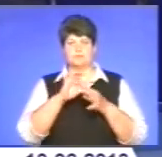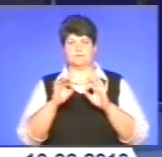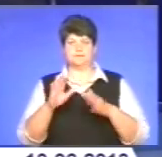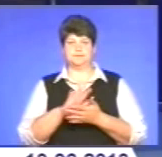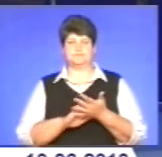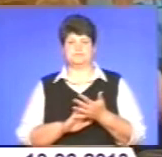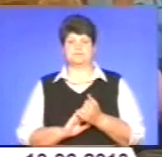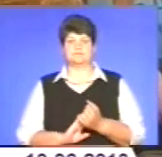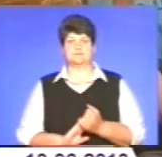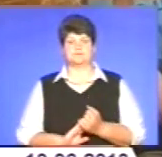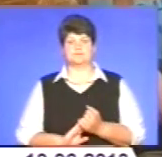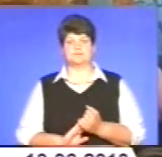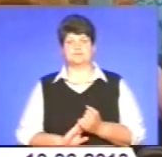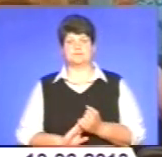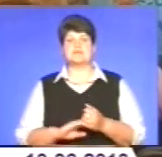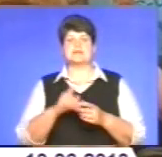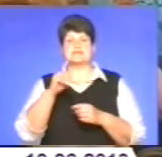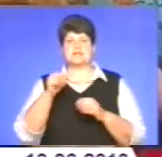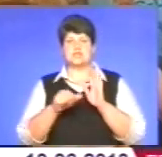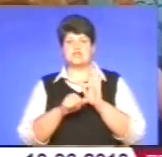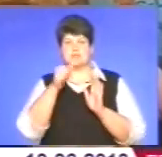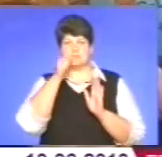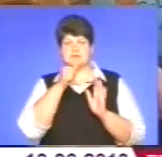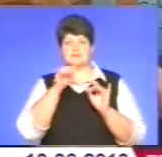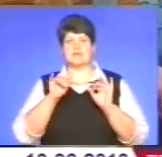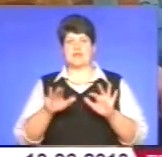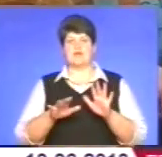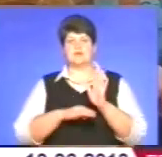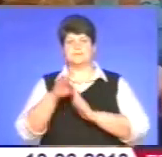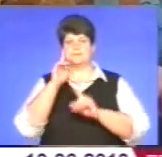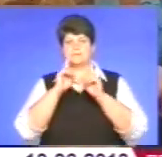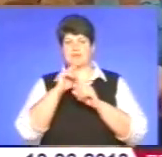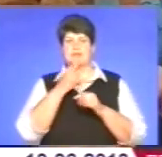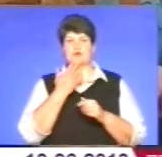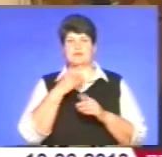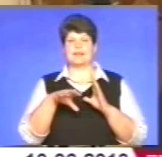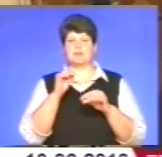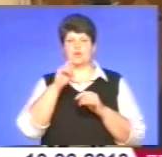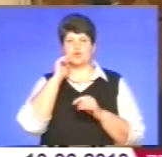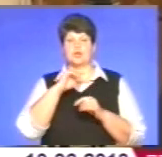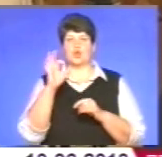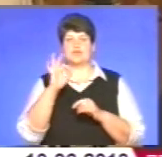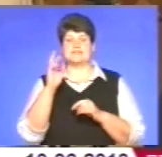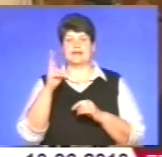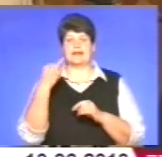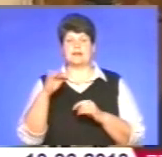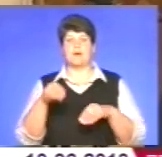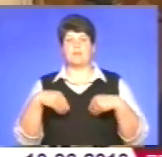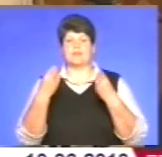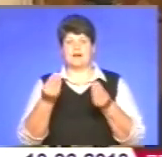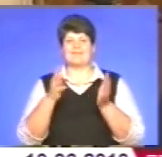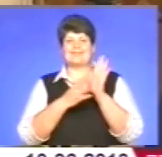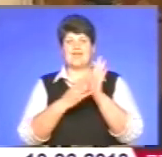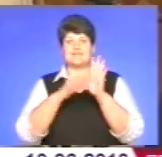далі. За 6 місяців діяльності у парламенті народний депутат України Олексій Кайда подав 9 законопроєктів та